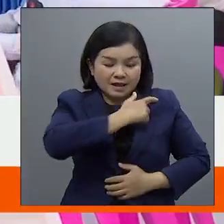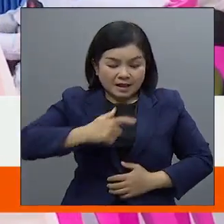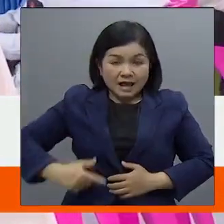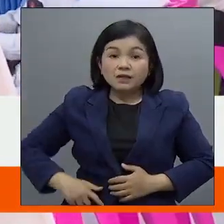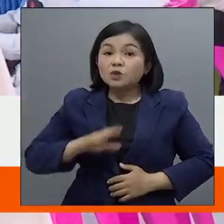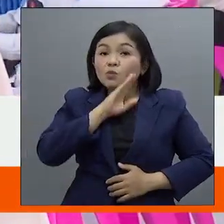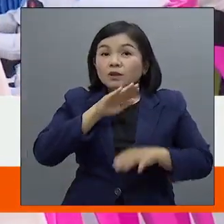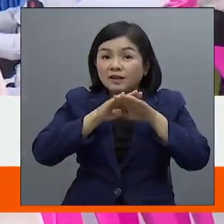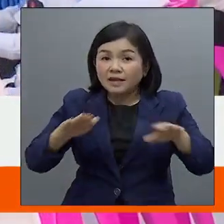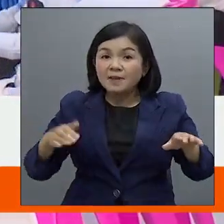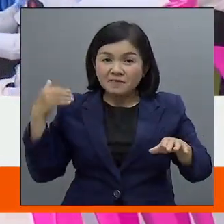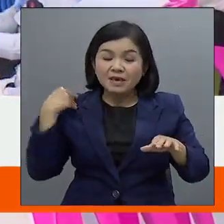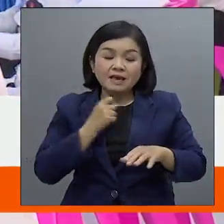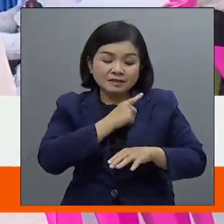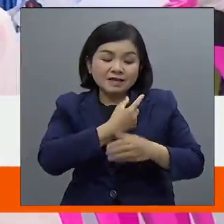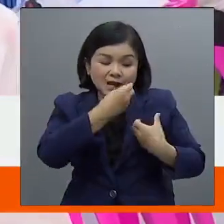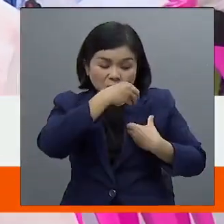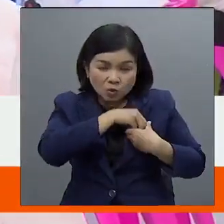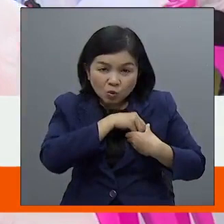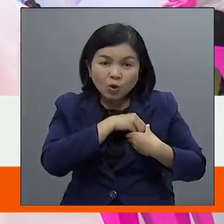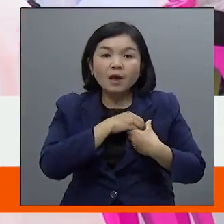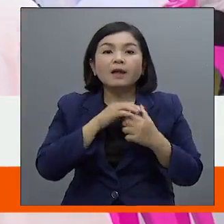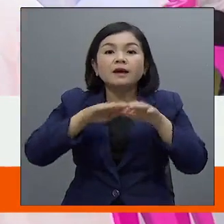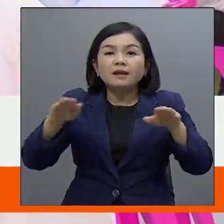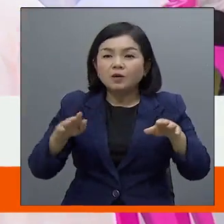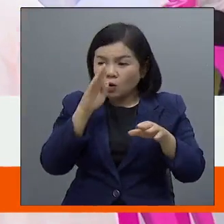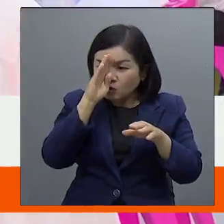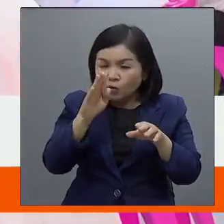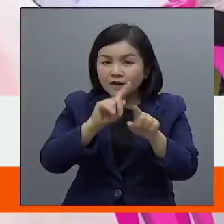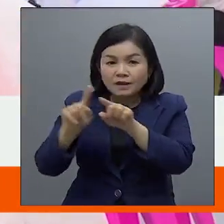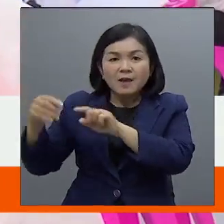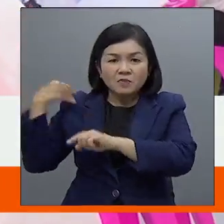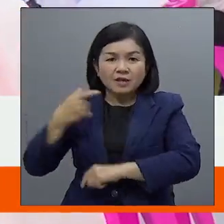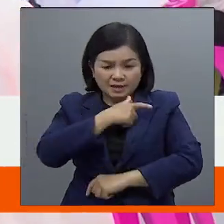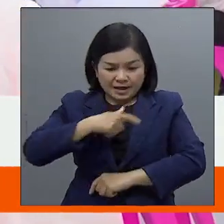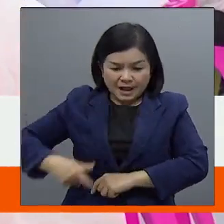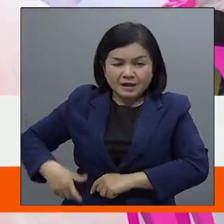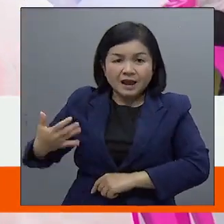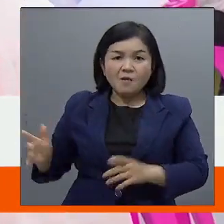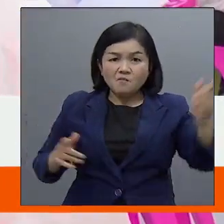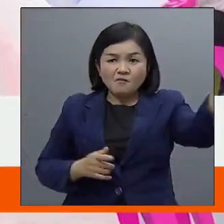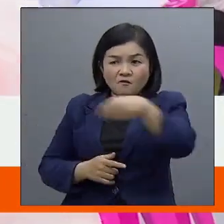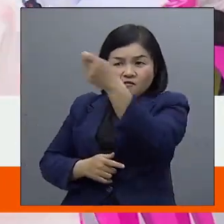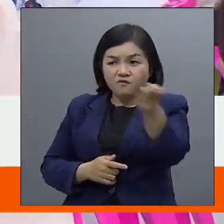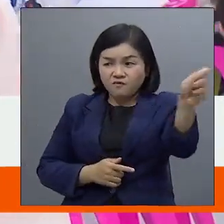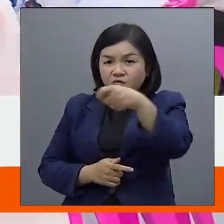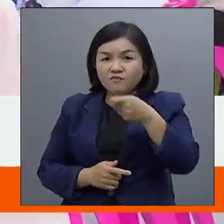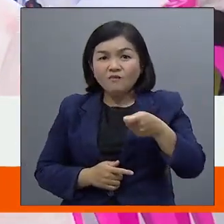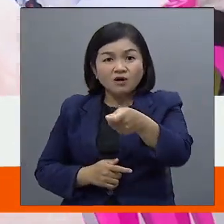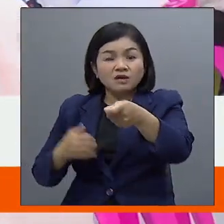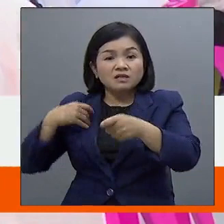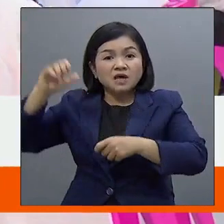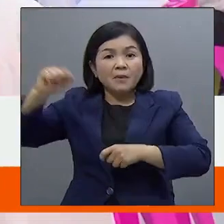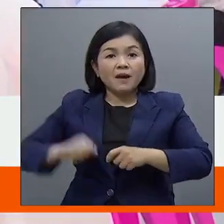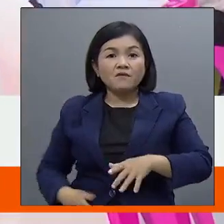รมพระมหากษัตริย์มันต้องมีอยู่แล้วเพราะพระมหากษัตริย์สมัยก่อนเนี่ยท่านทรงเป็นนักรบใช่ไหมสมเด็จพระนเรศวรนำ